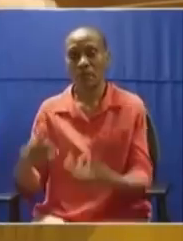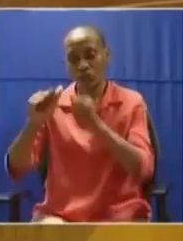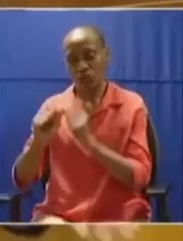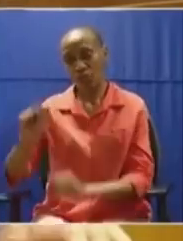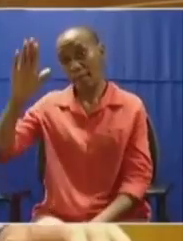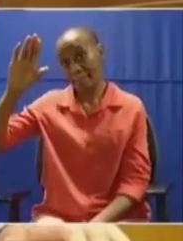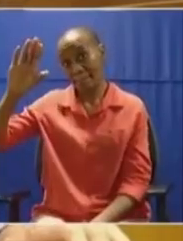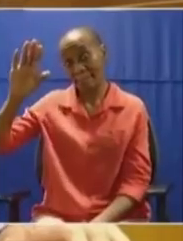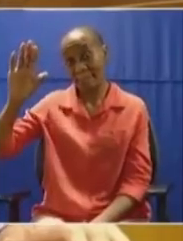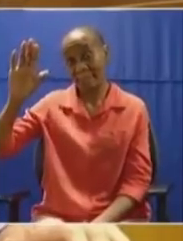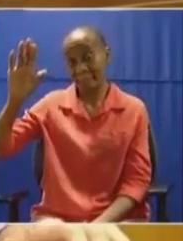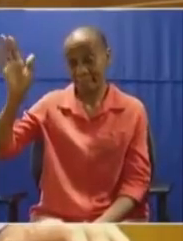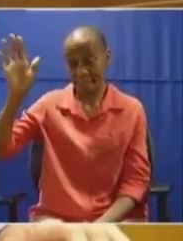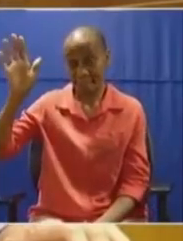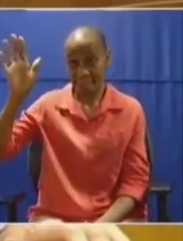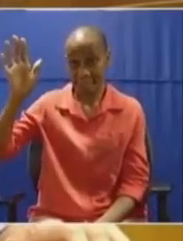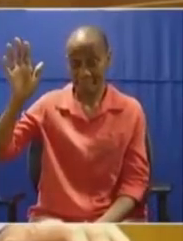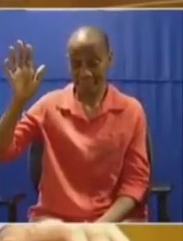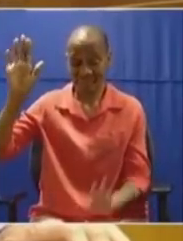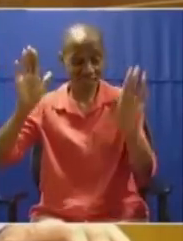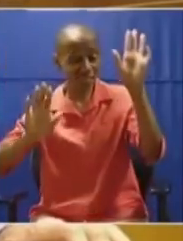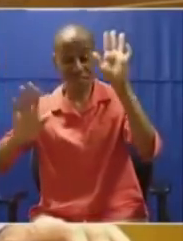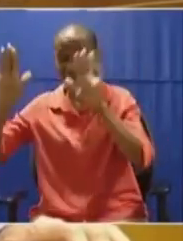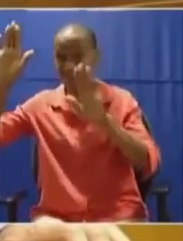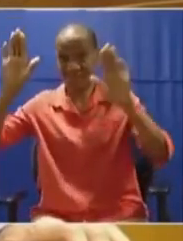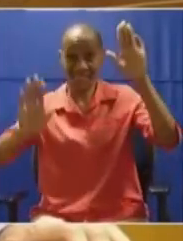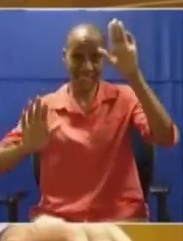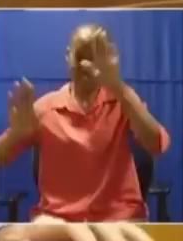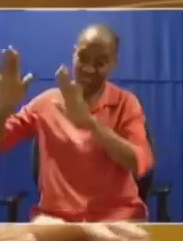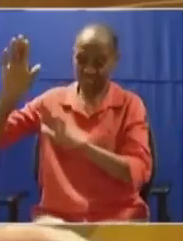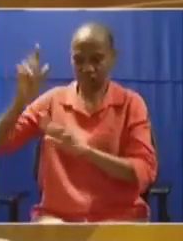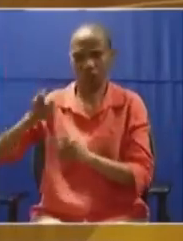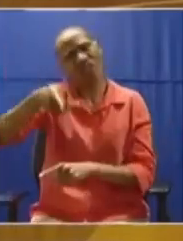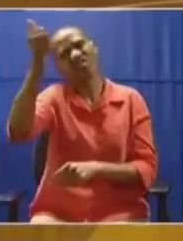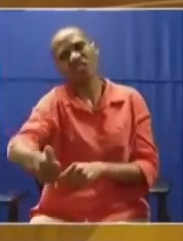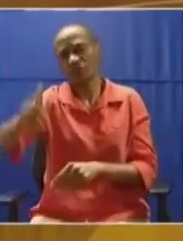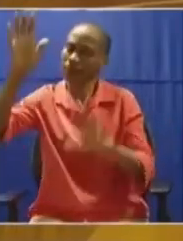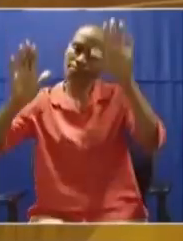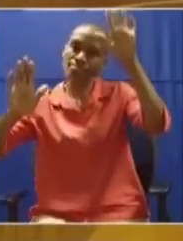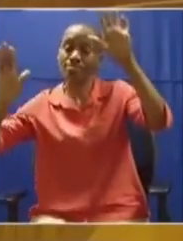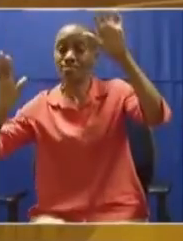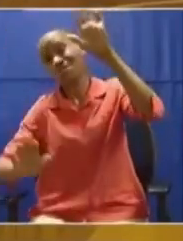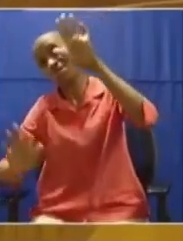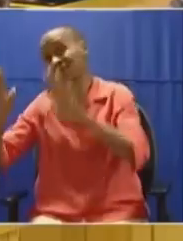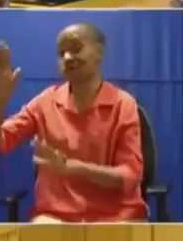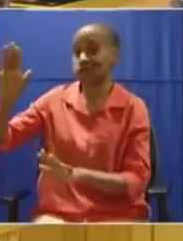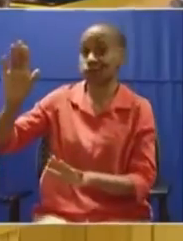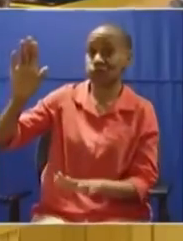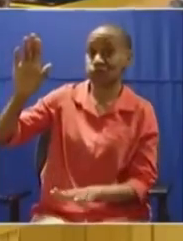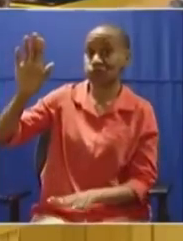hier. Maar nu we alle weten dat de mensen van jezelf is. Meneer, Meneer,